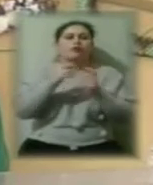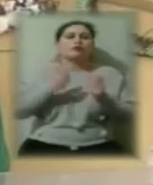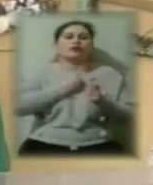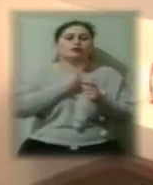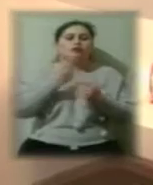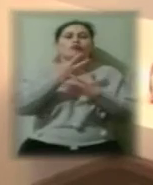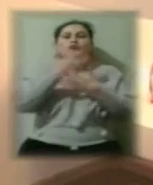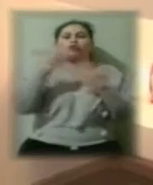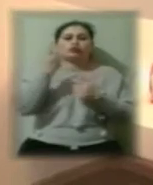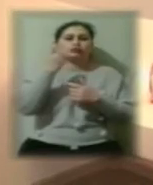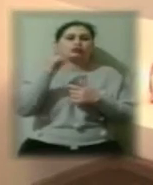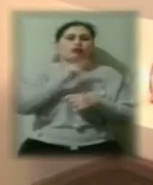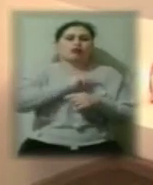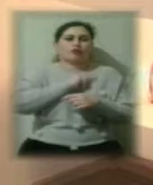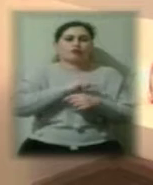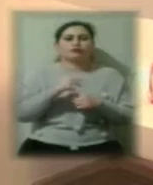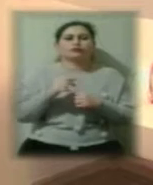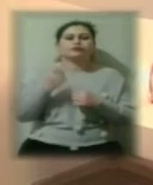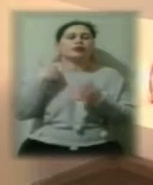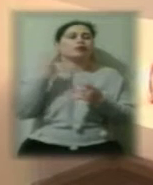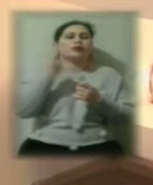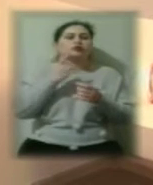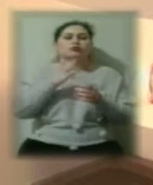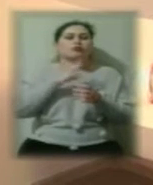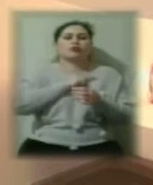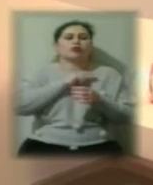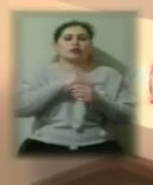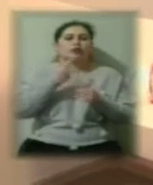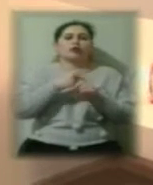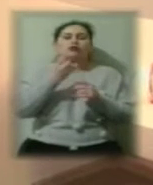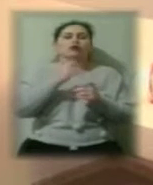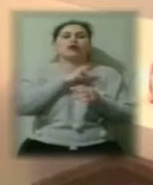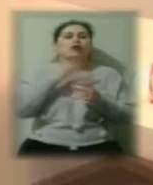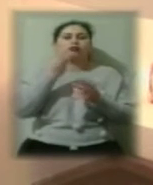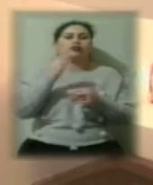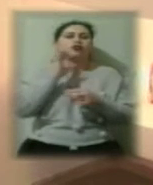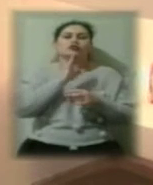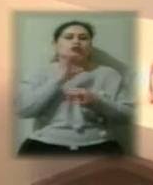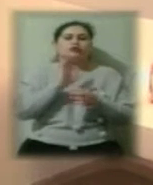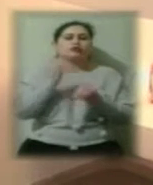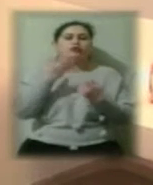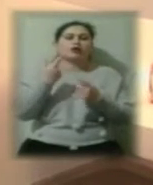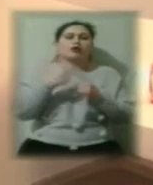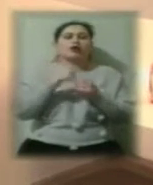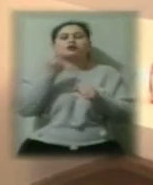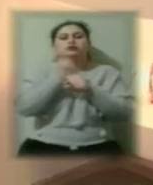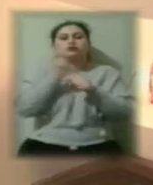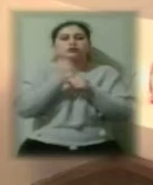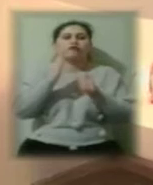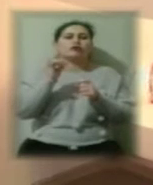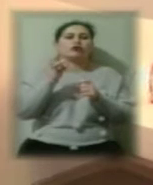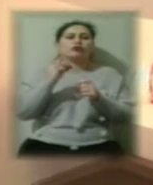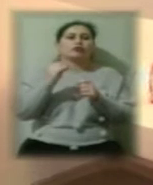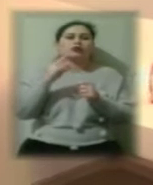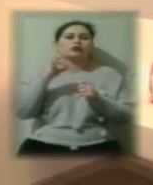робіт. Перші мої вироби – це були не прикраси для жінок, а це були виготовлені вироби в техніці